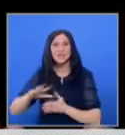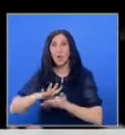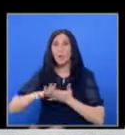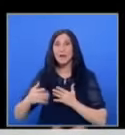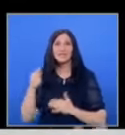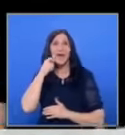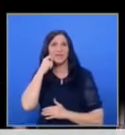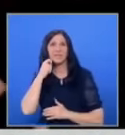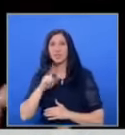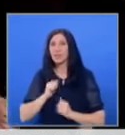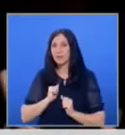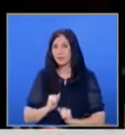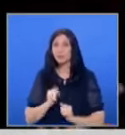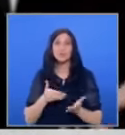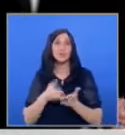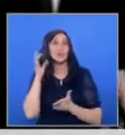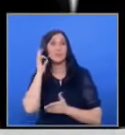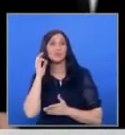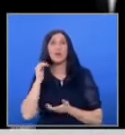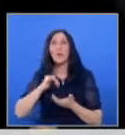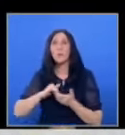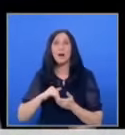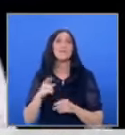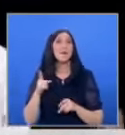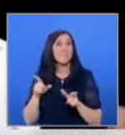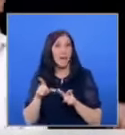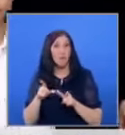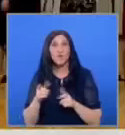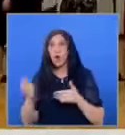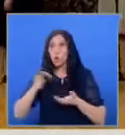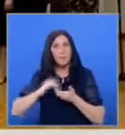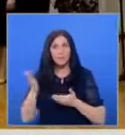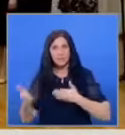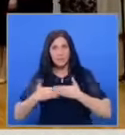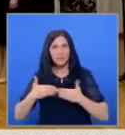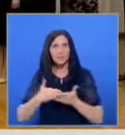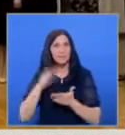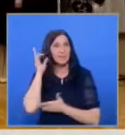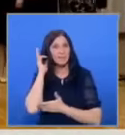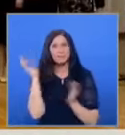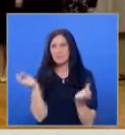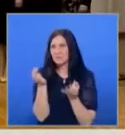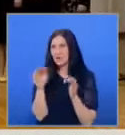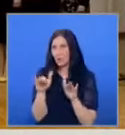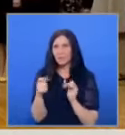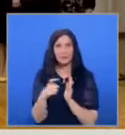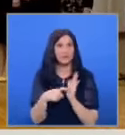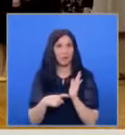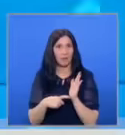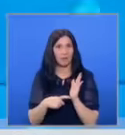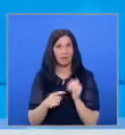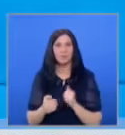клуба Иван Михайлов. Клуба заедно с клуб Цар Борис III в Охрид бяха закрити заради имената си със специално прието